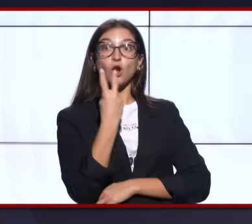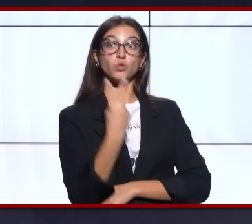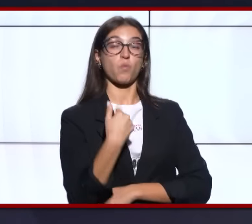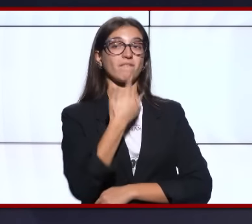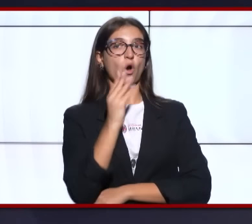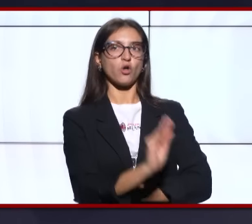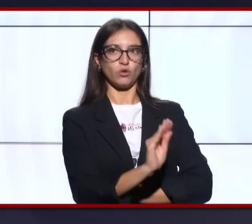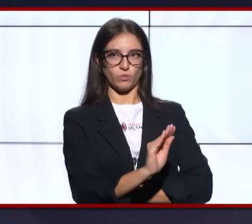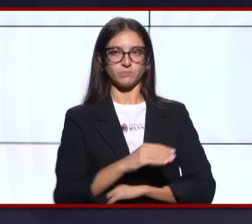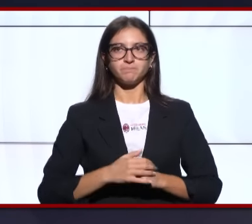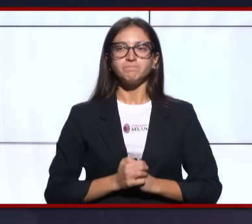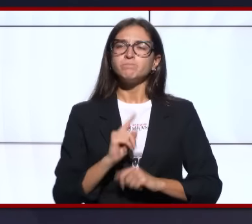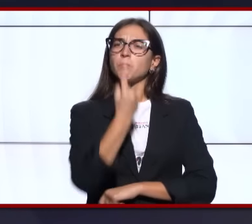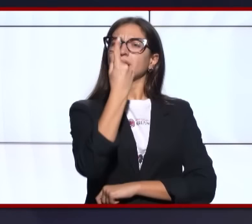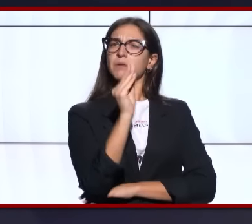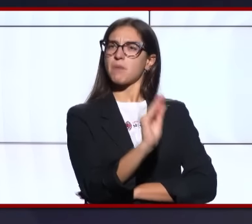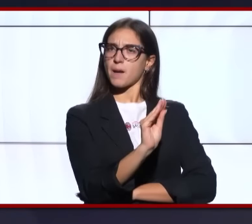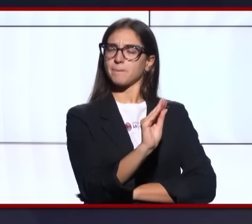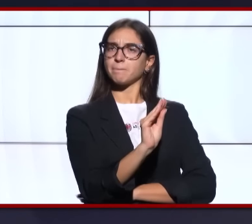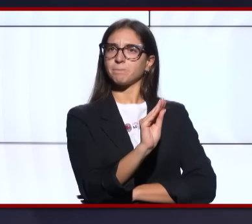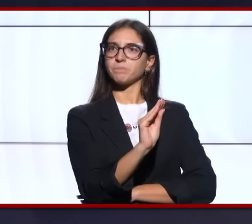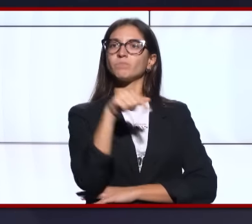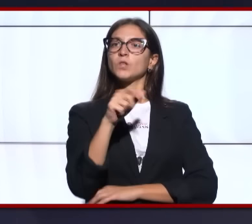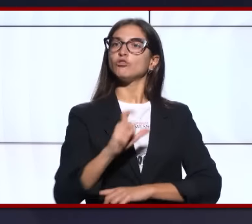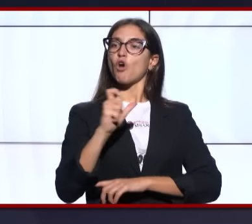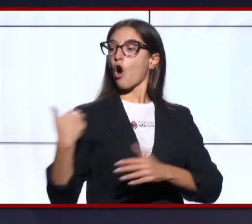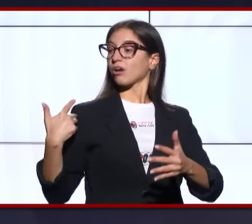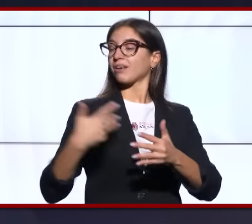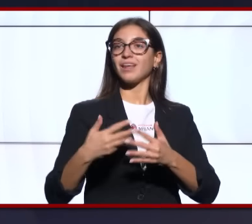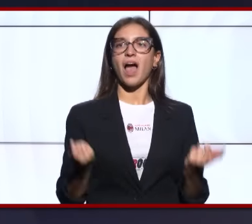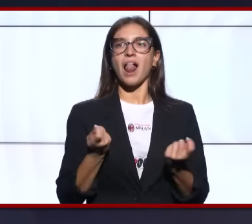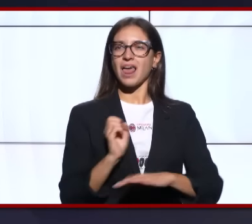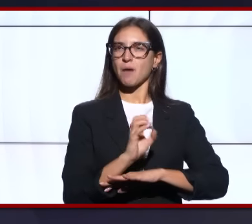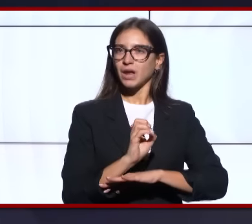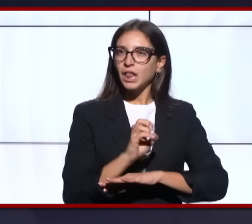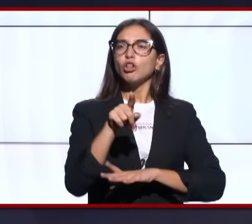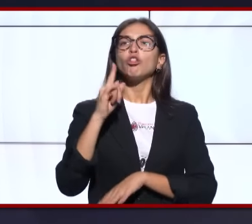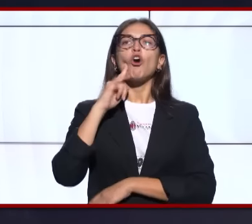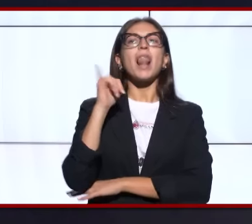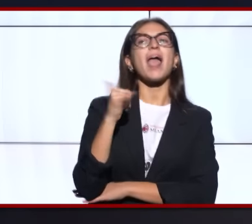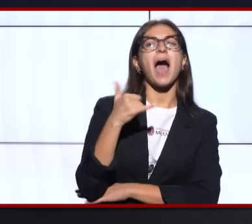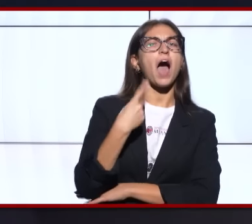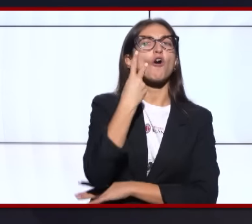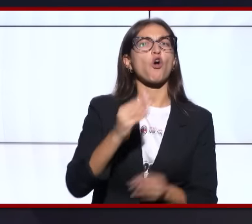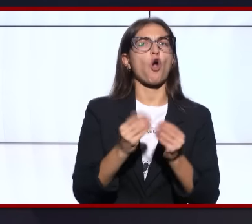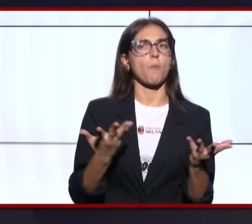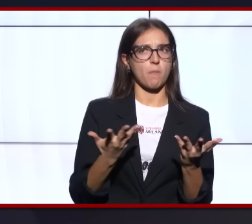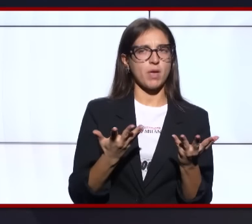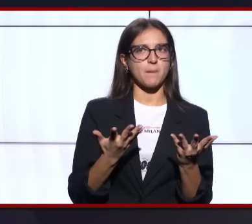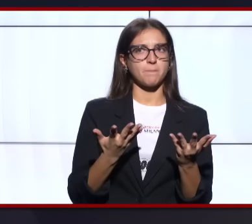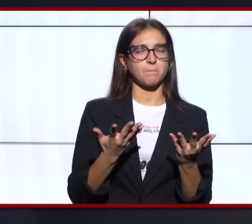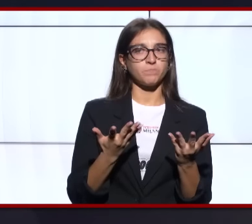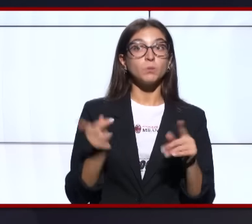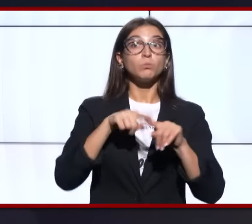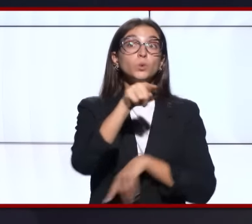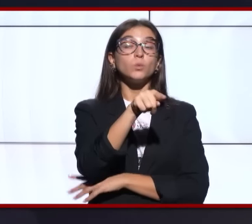prima volevo sapere come ha visto in questi giorni di allenamento leao e se ha già